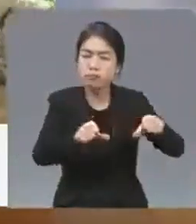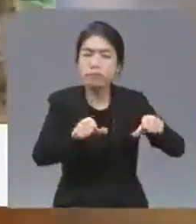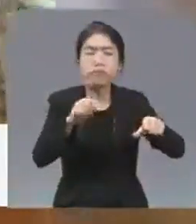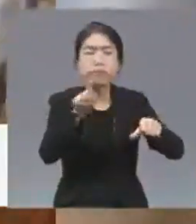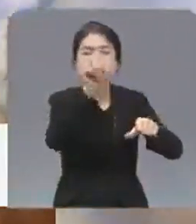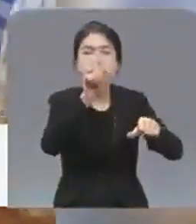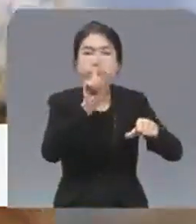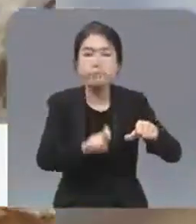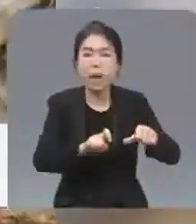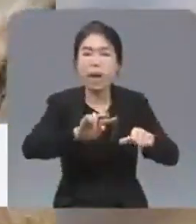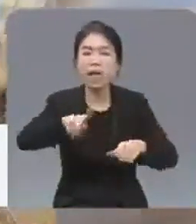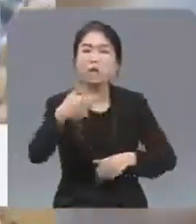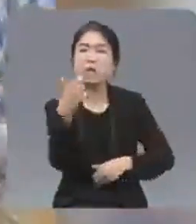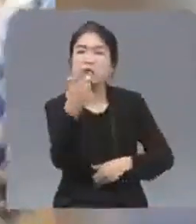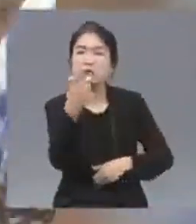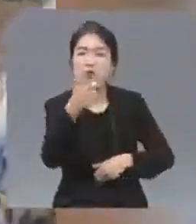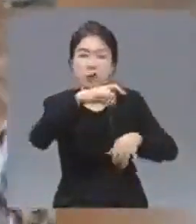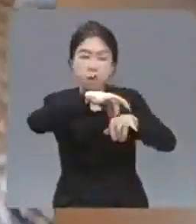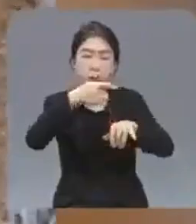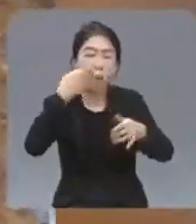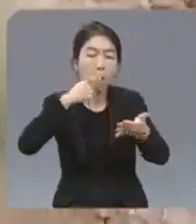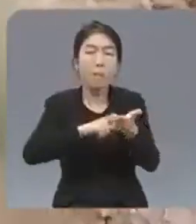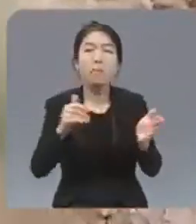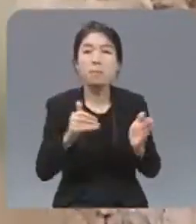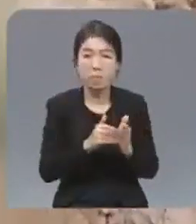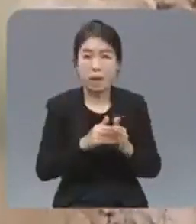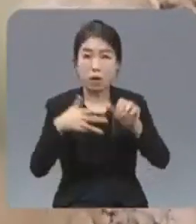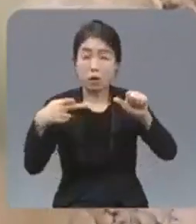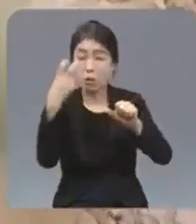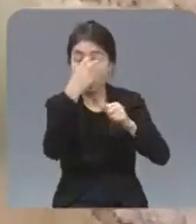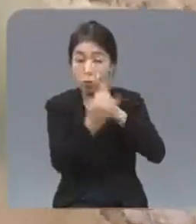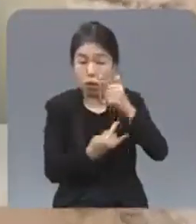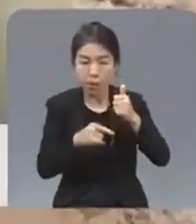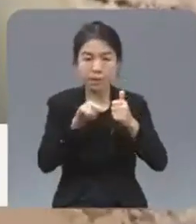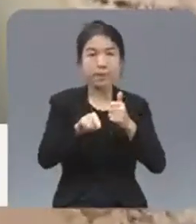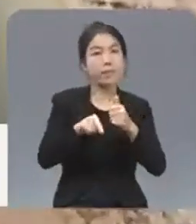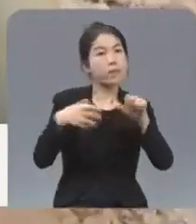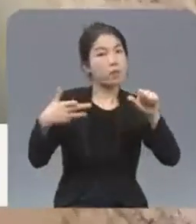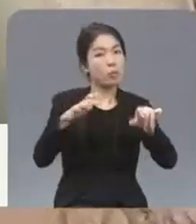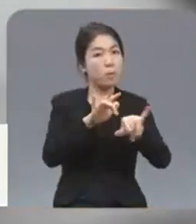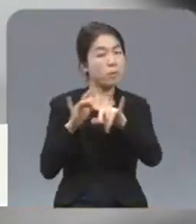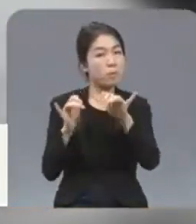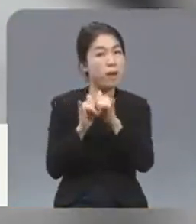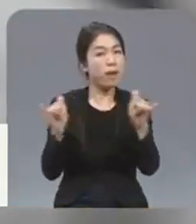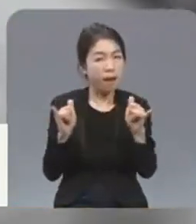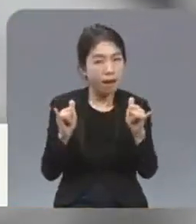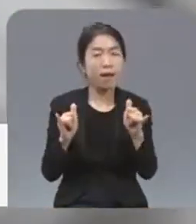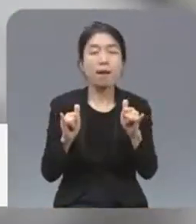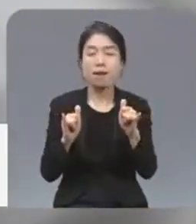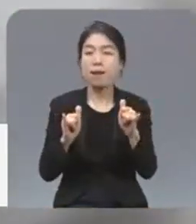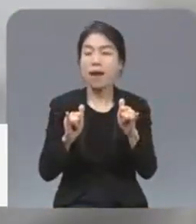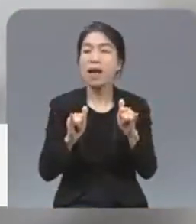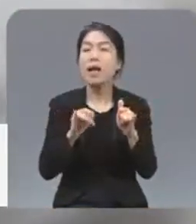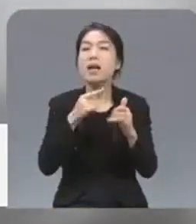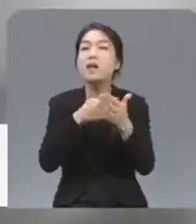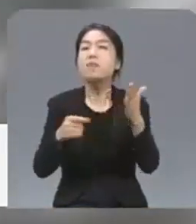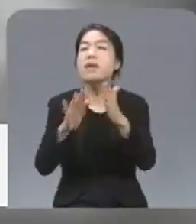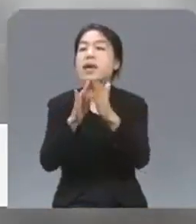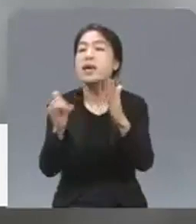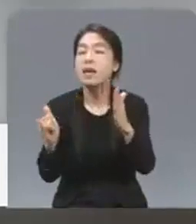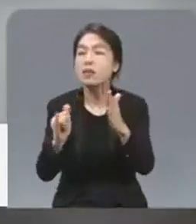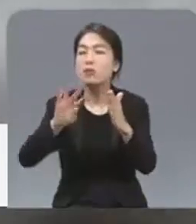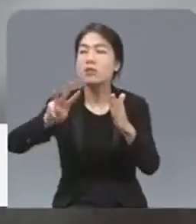260여구가 발견됐습니다 5.18 조사위원회가이를 5.18 행방불명 신고자 가족들 370여